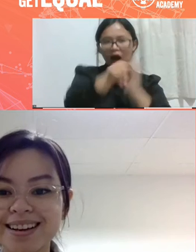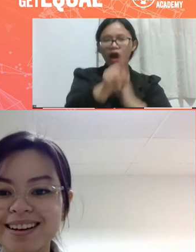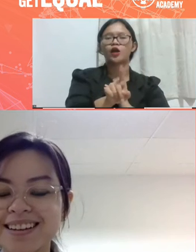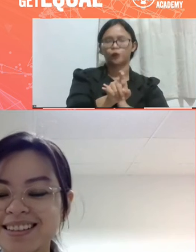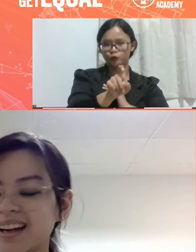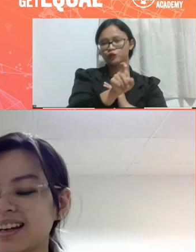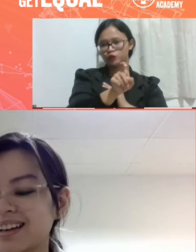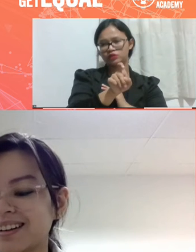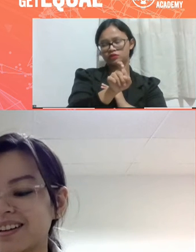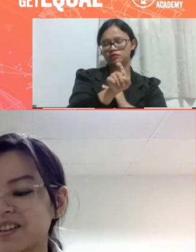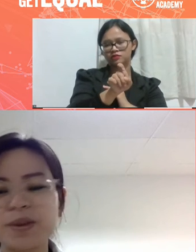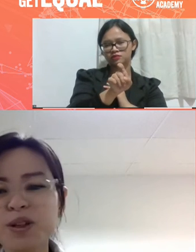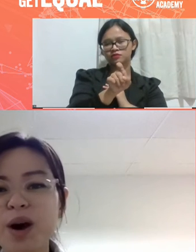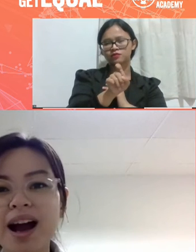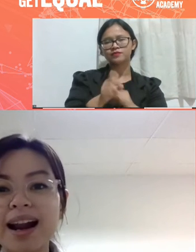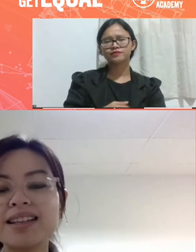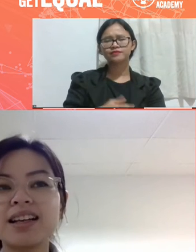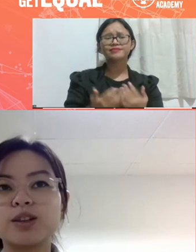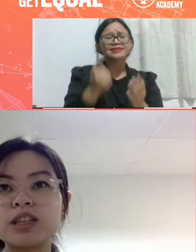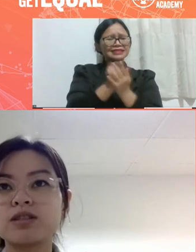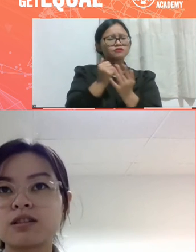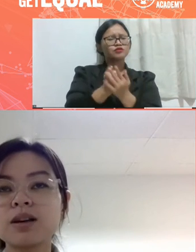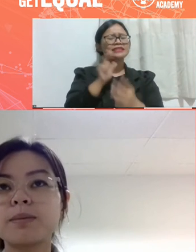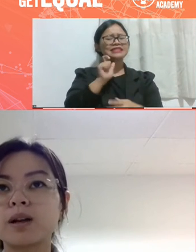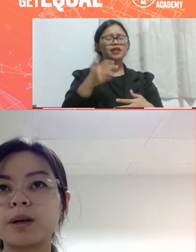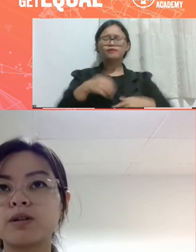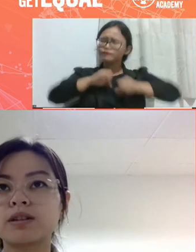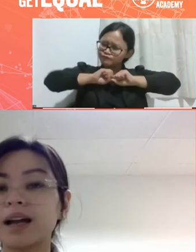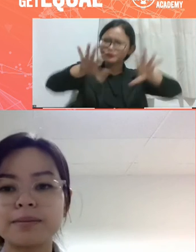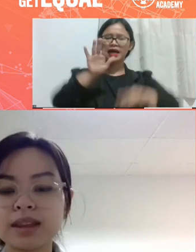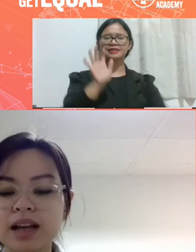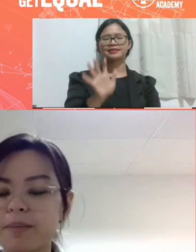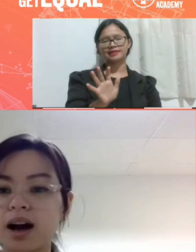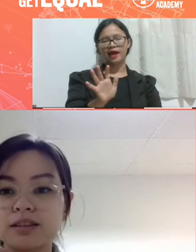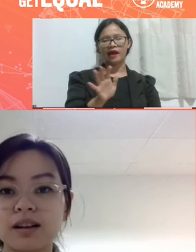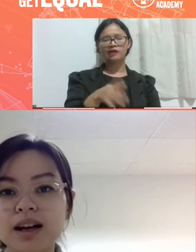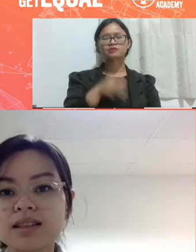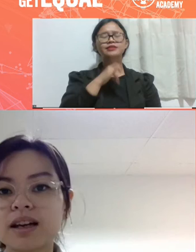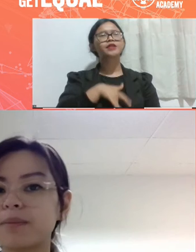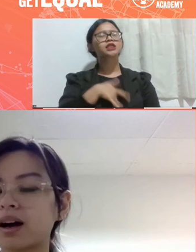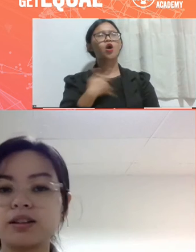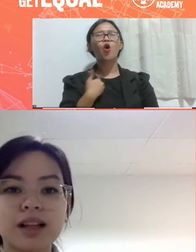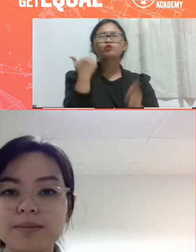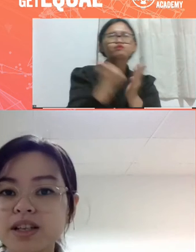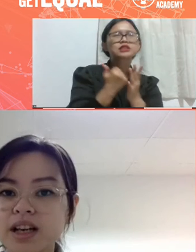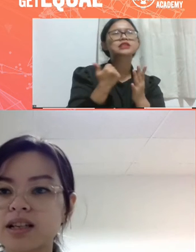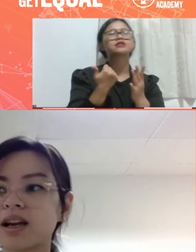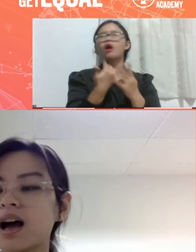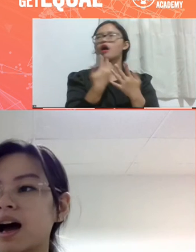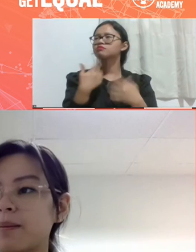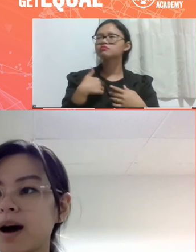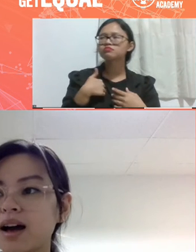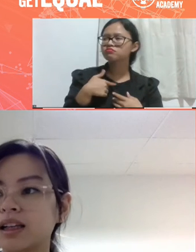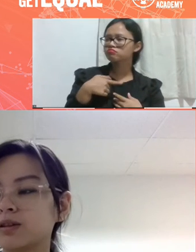violence. Jadi sebetulnya suarakan aja gitu isu-isu yang menurut kalian penting, apakah itu kekerasan, apakah itu climate